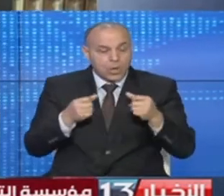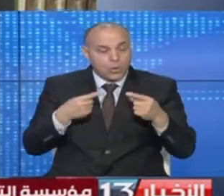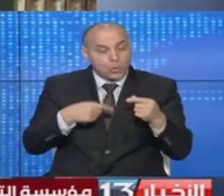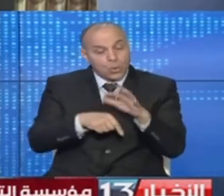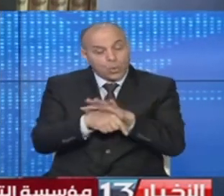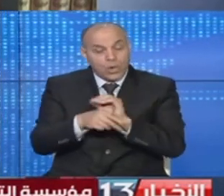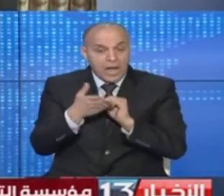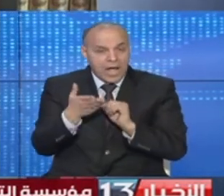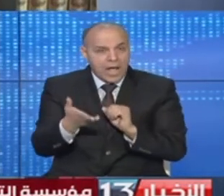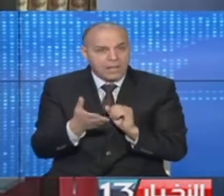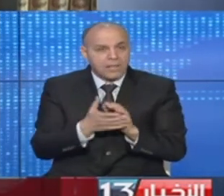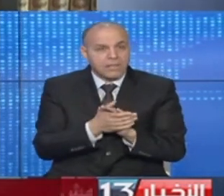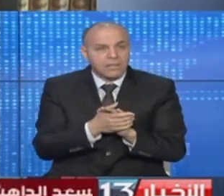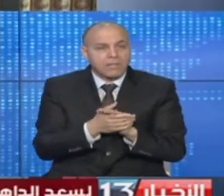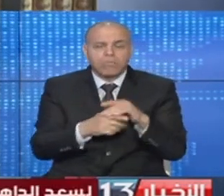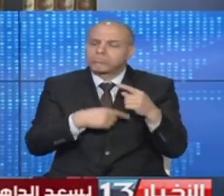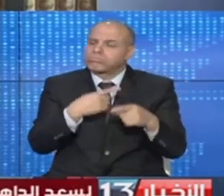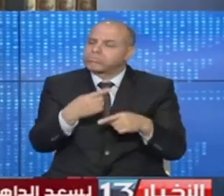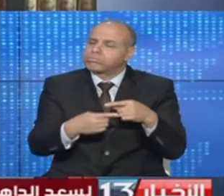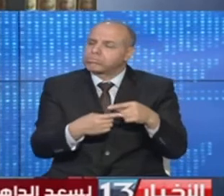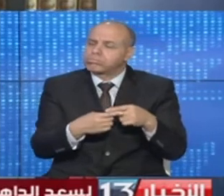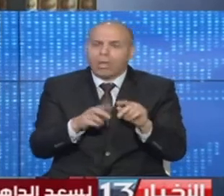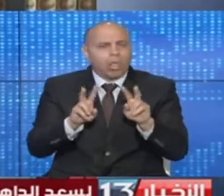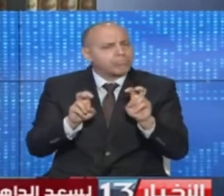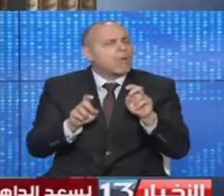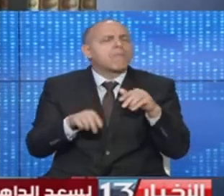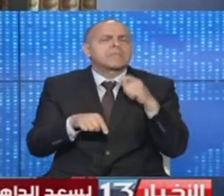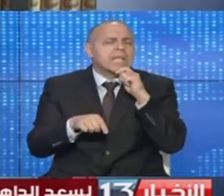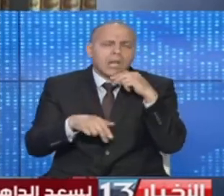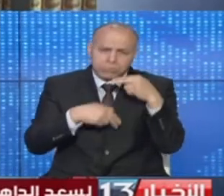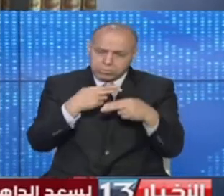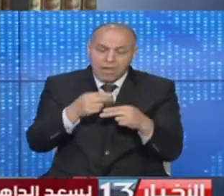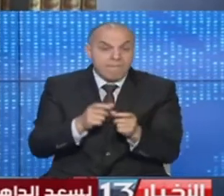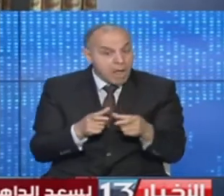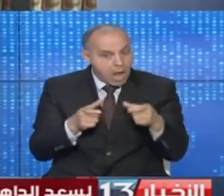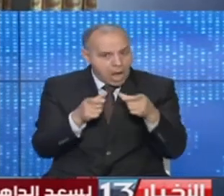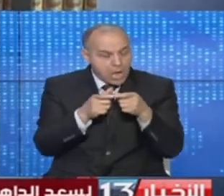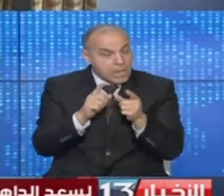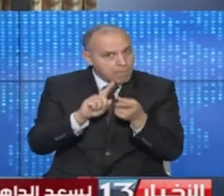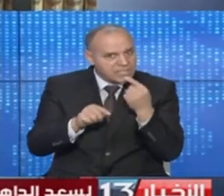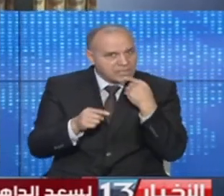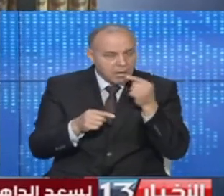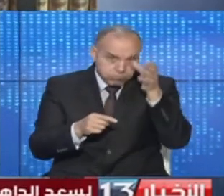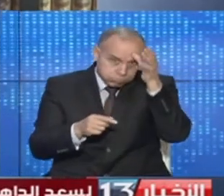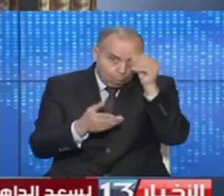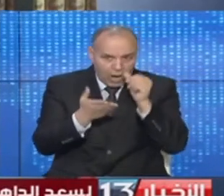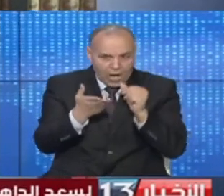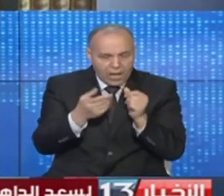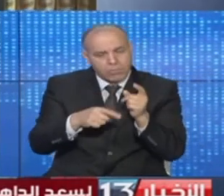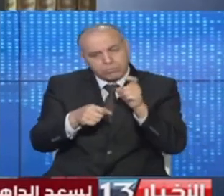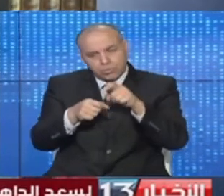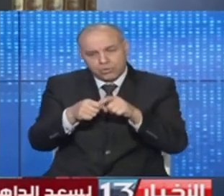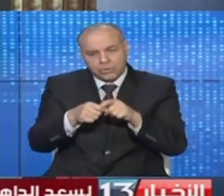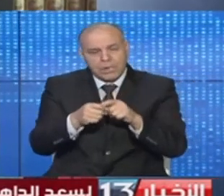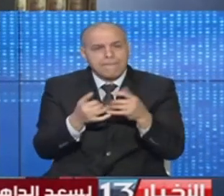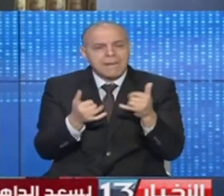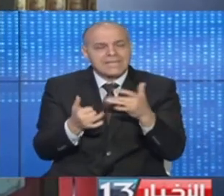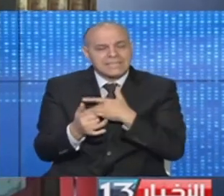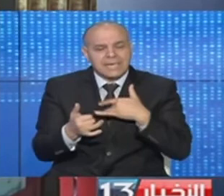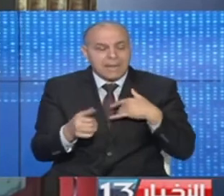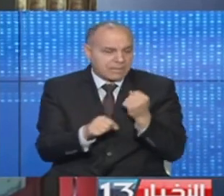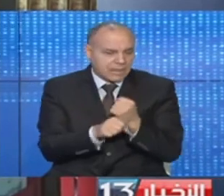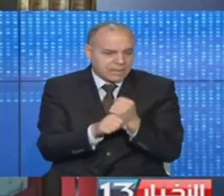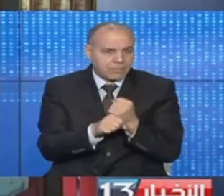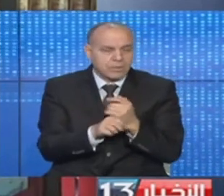كورونا هي عملية دؤوبة مستمرة ما وقفتش، ثم لجنة مختصة، لجنة علمية بمشاركة معهد الصحة والسلامة